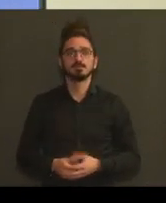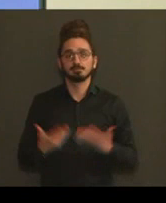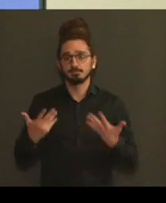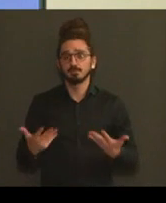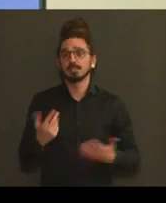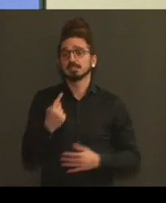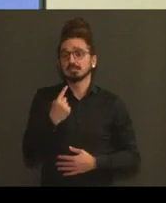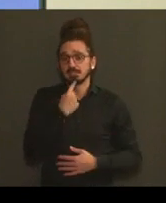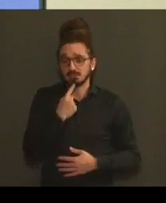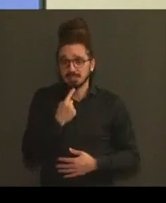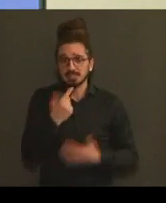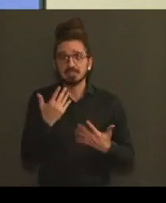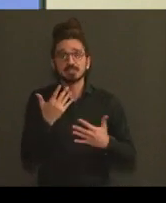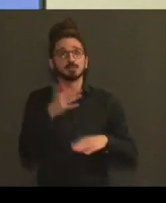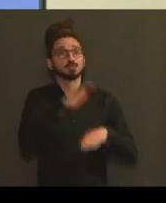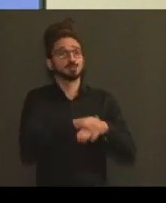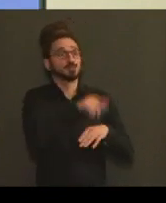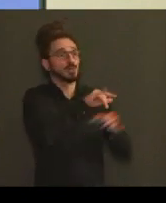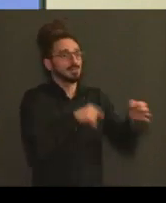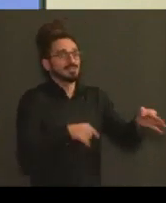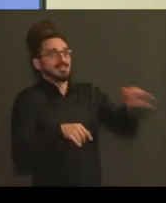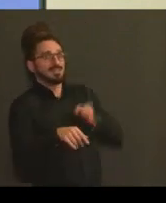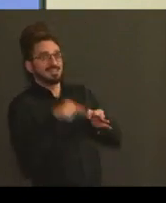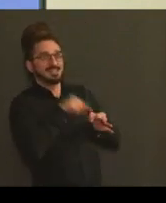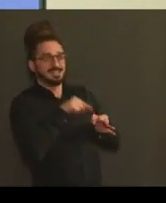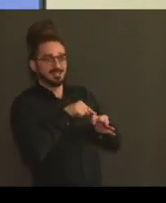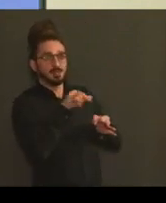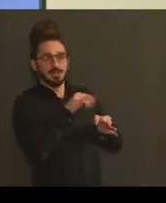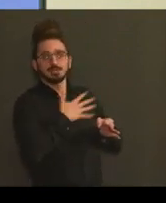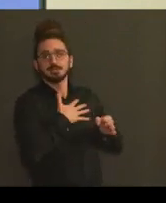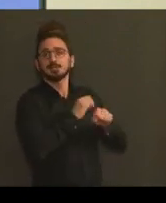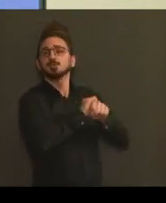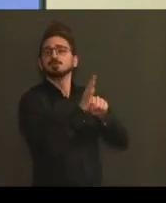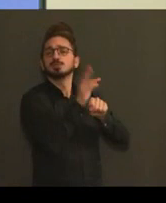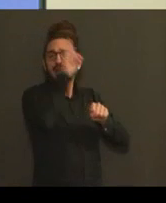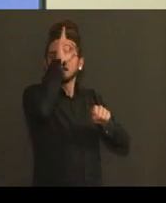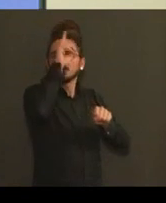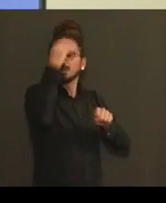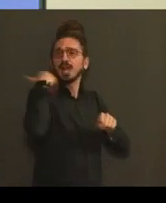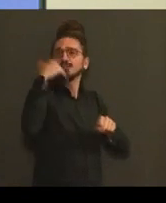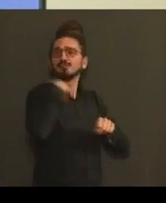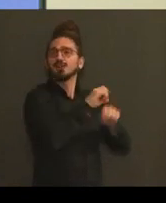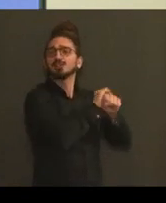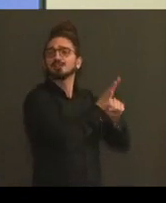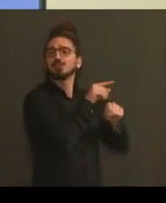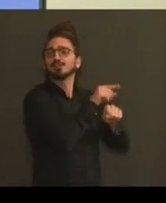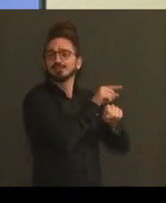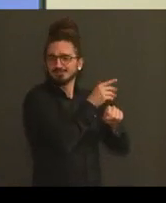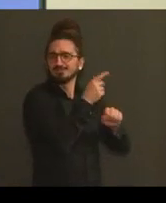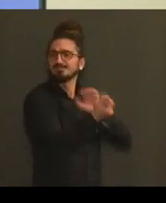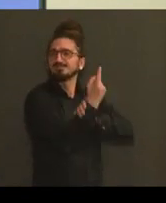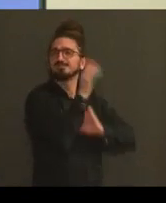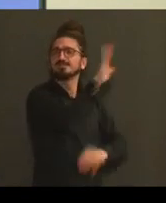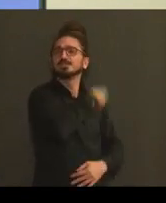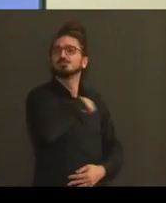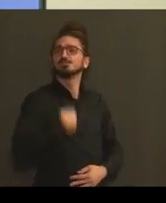souche originelle, celle qu'on appelle la souche Wuhan, venant du nom de la ville chinoise où la pathologie a été découverte, donc des souches